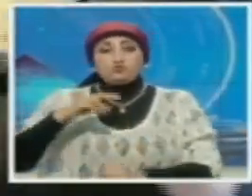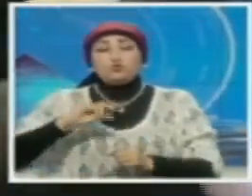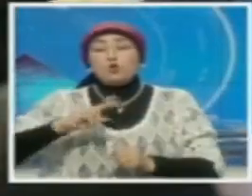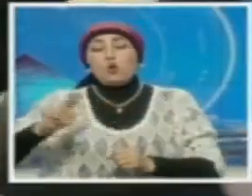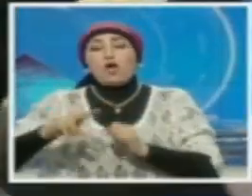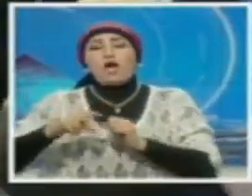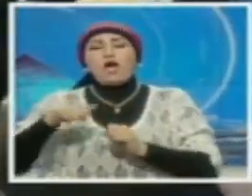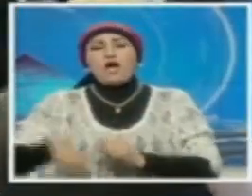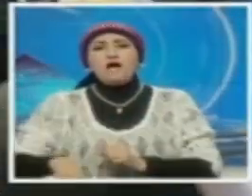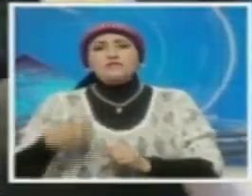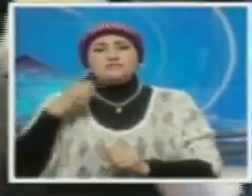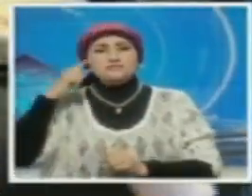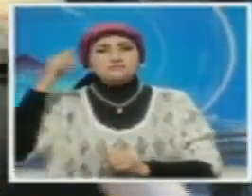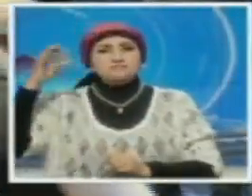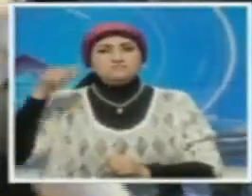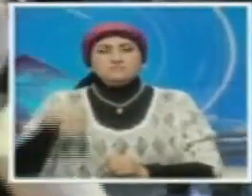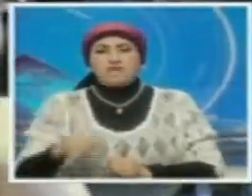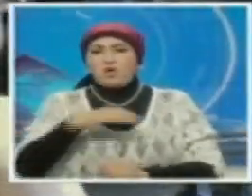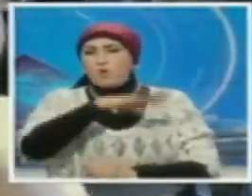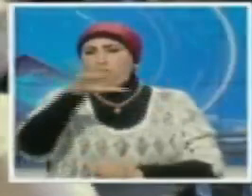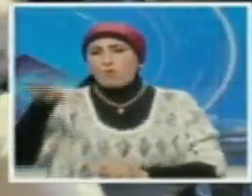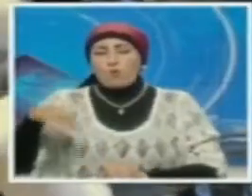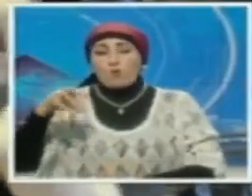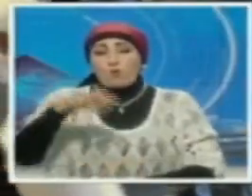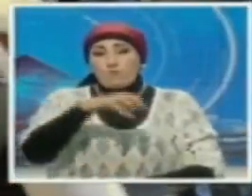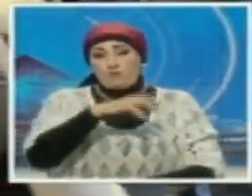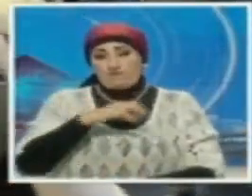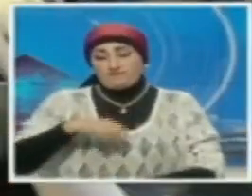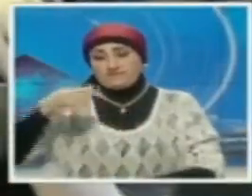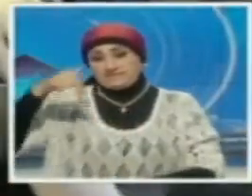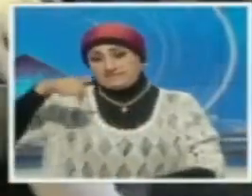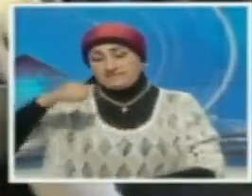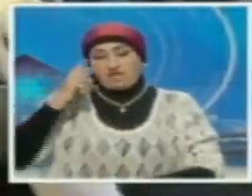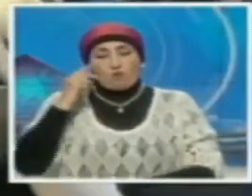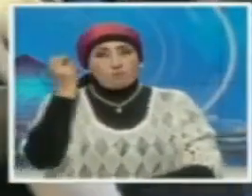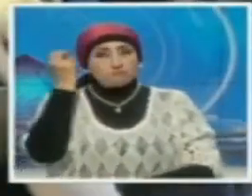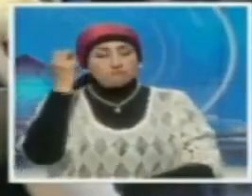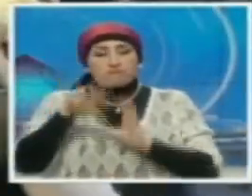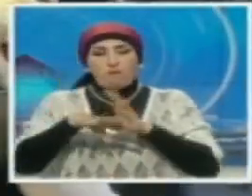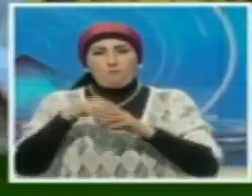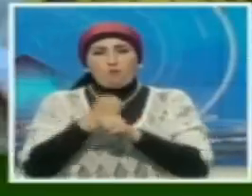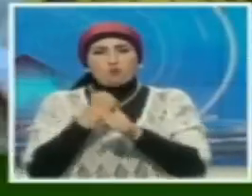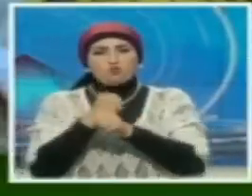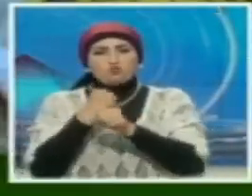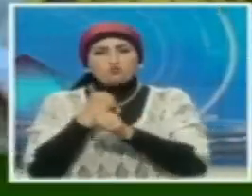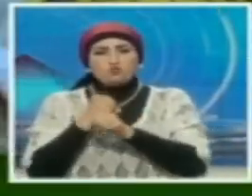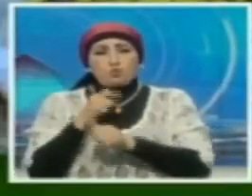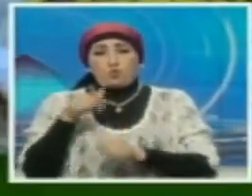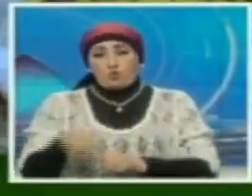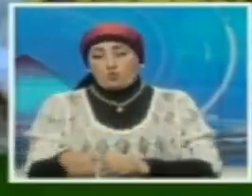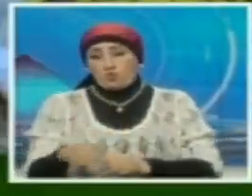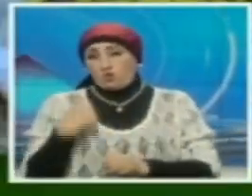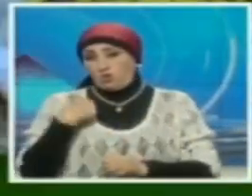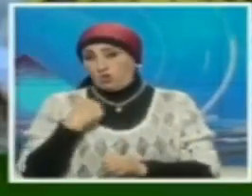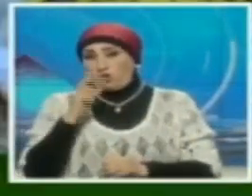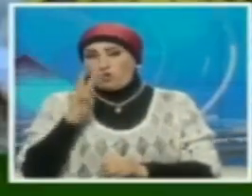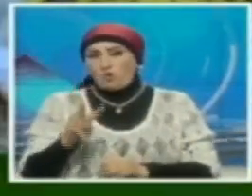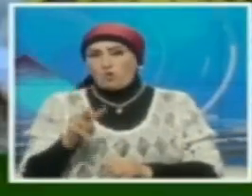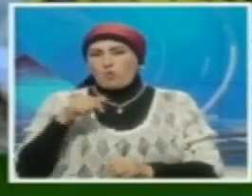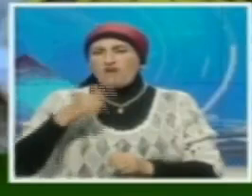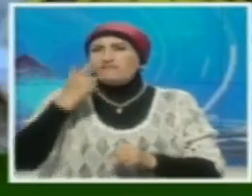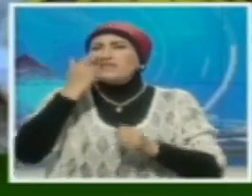إقليم القاهرة الكبرى على مستوى كل محافظة قدموا مشروعات مختلفة على مستوى تقليل الانبعاثات